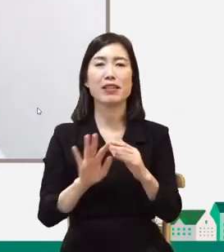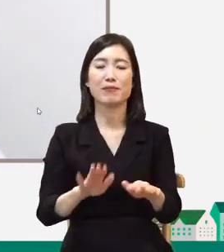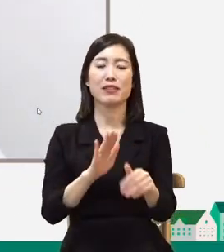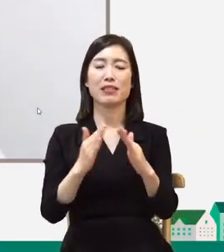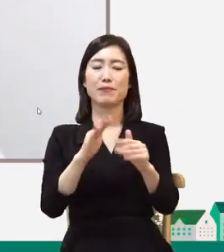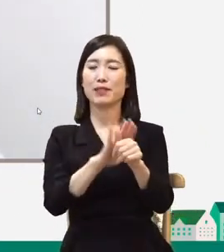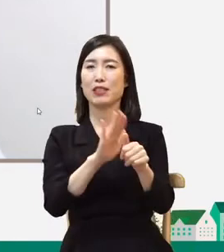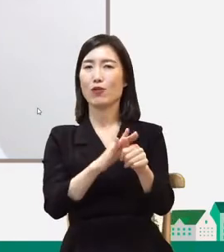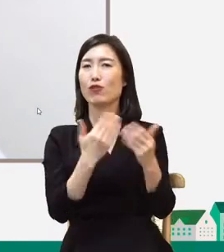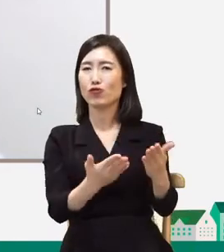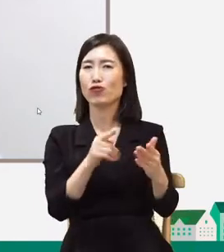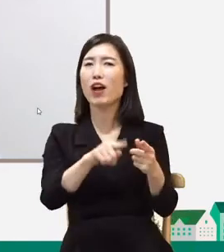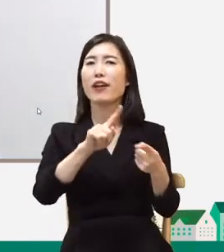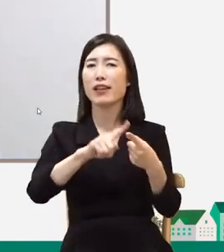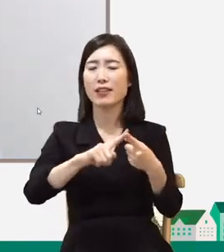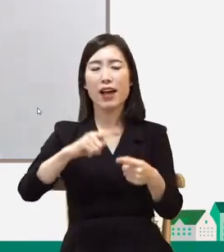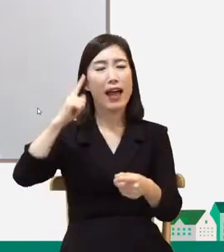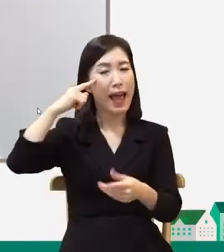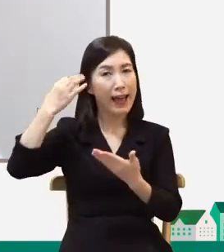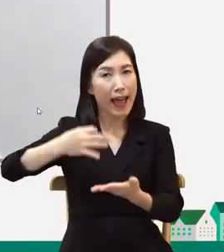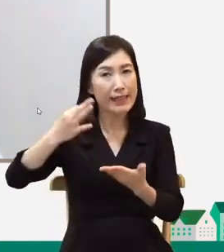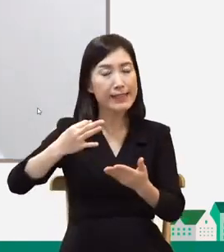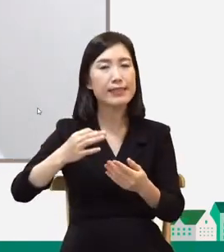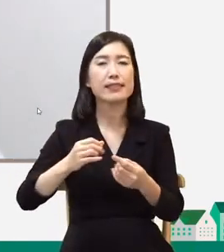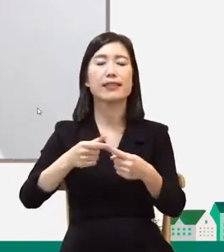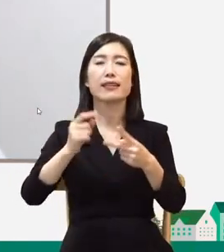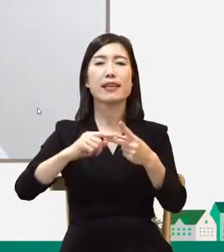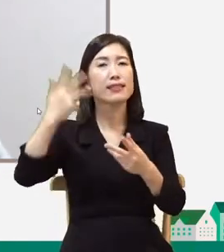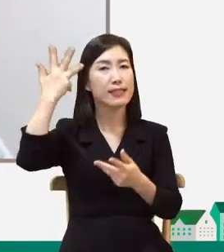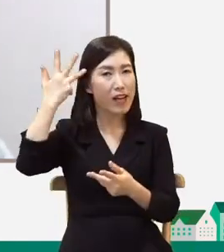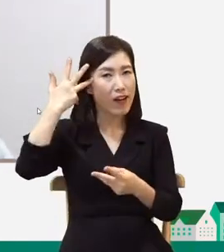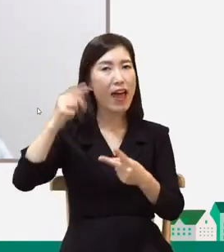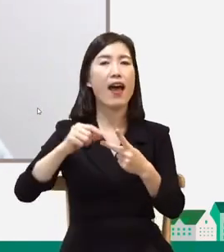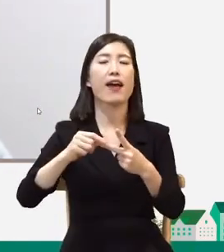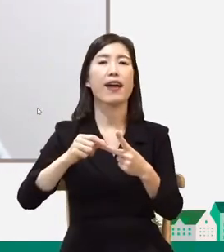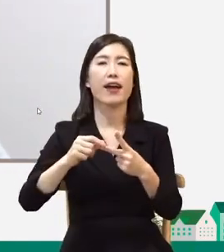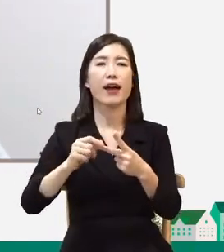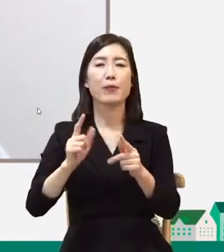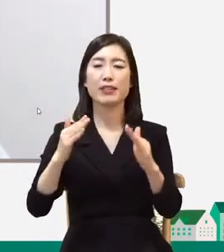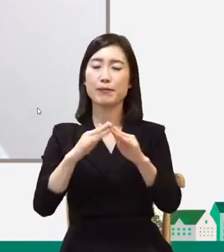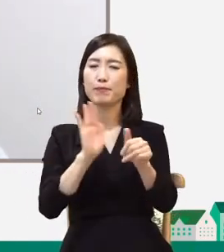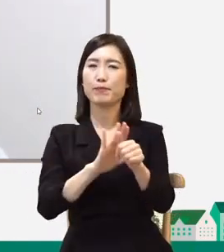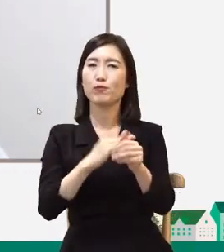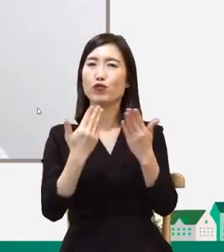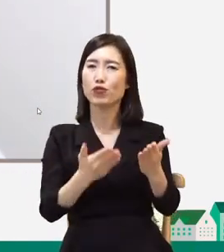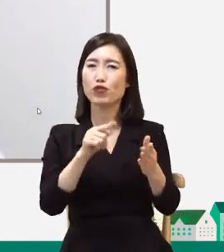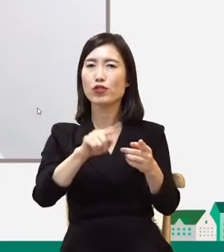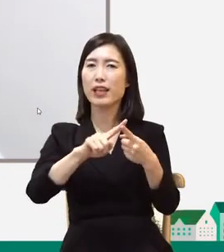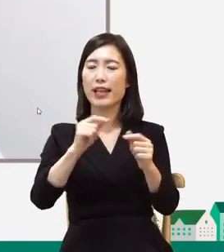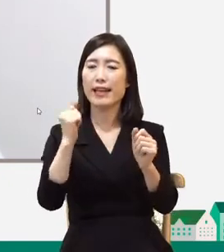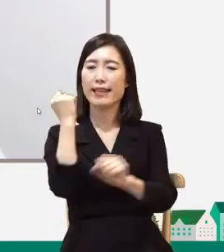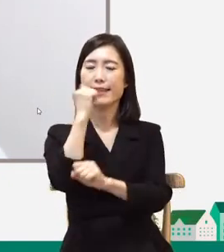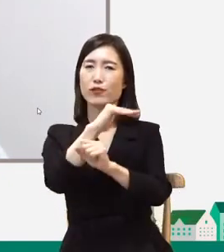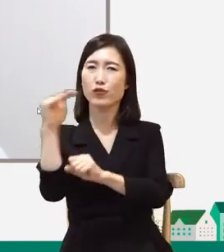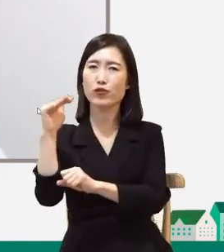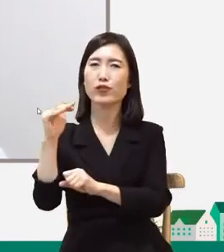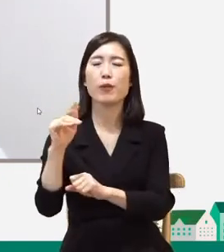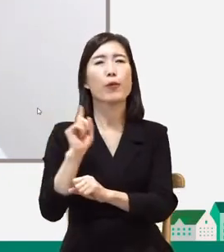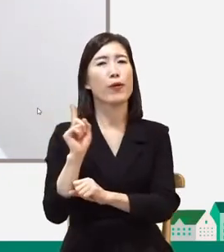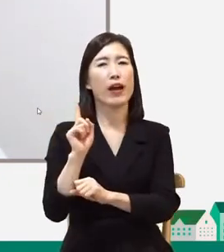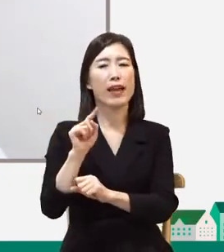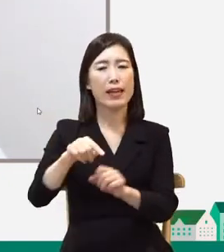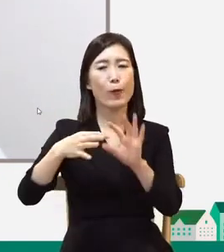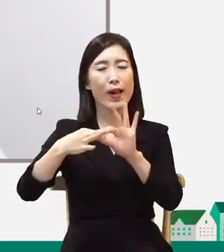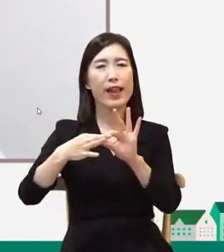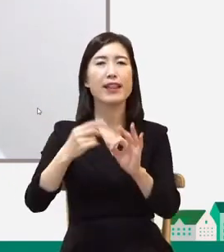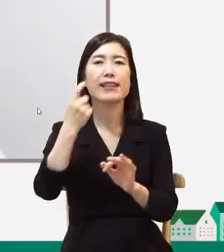대해서 가치와 철학 그리고 그 지원주택을 기조로 하는